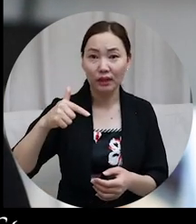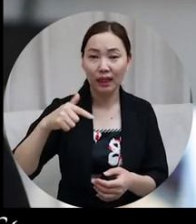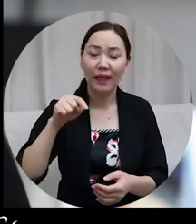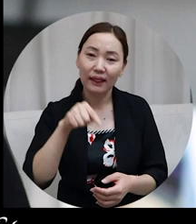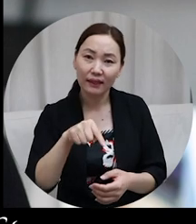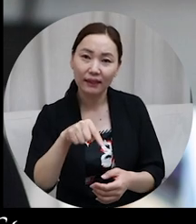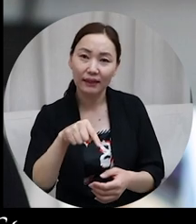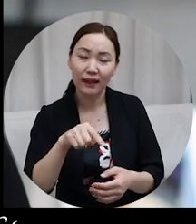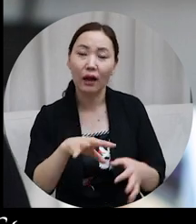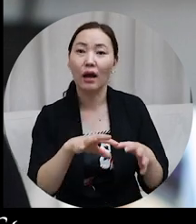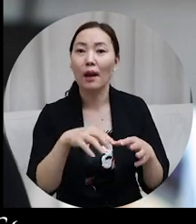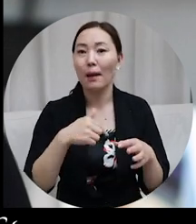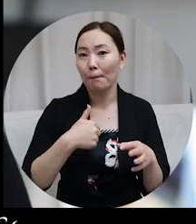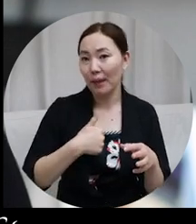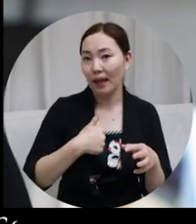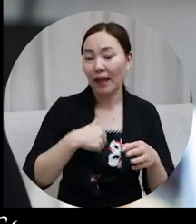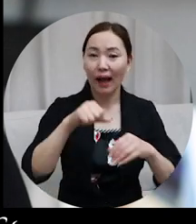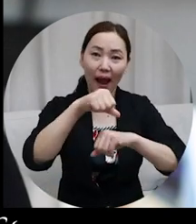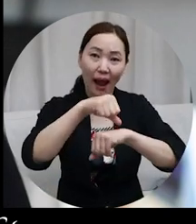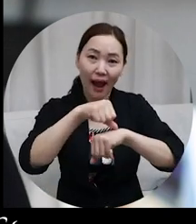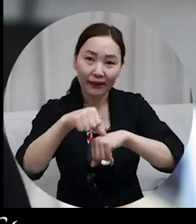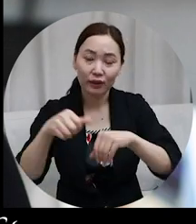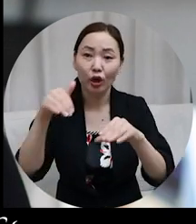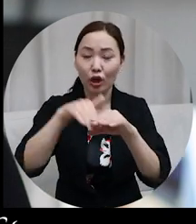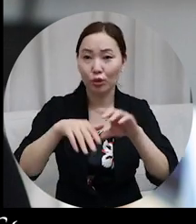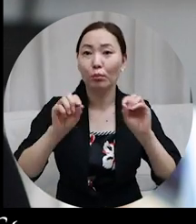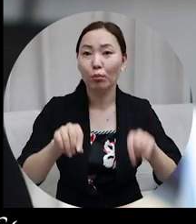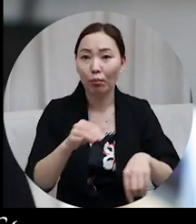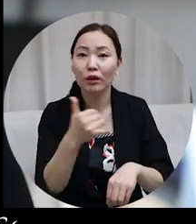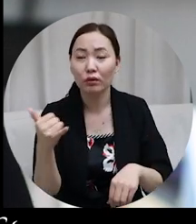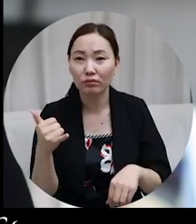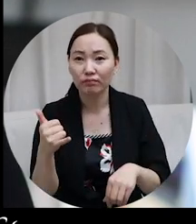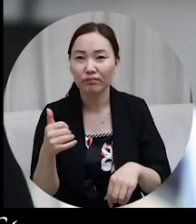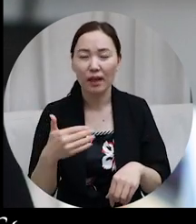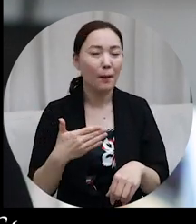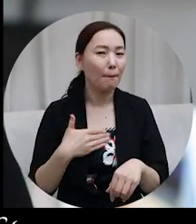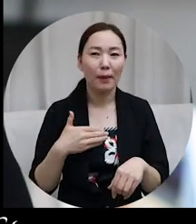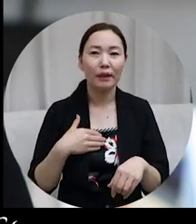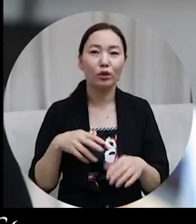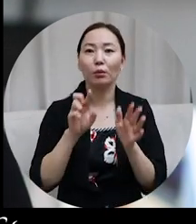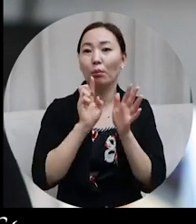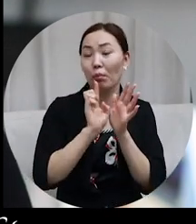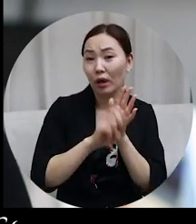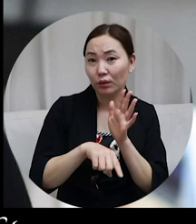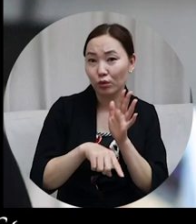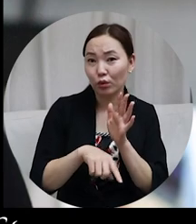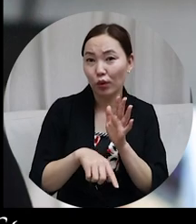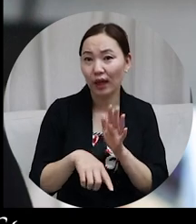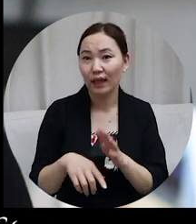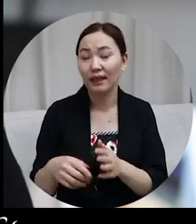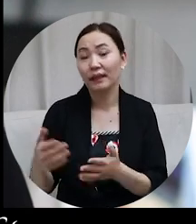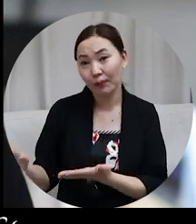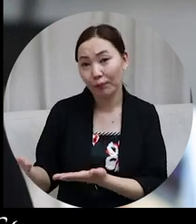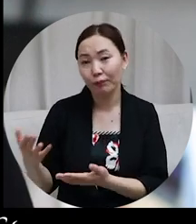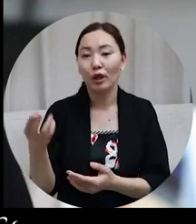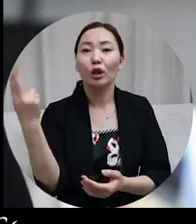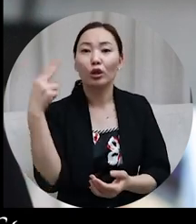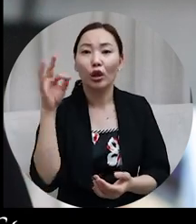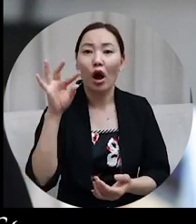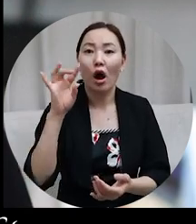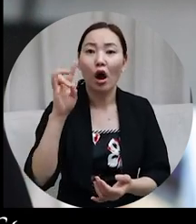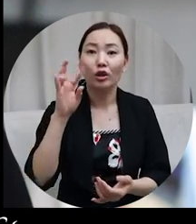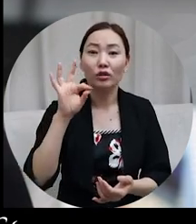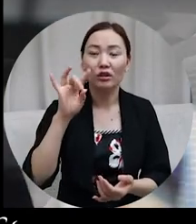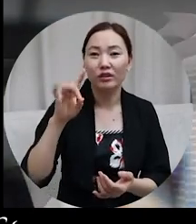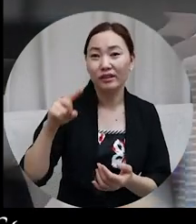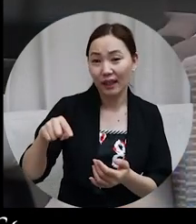Тэгээ энэ дээр ингээд хангалаа хийгээд шилжүүлэх суулгах боломж байна уу гэсэн чинь ер нь бол манад байхгүй. Яг энэ хангалгын дээрээ Солонгос ус